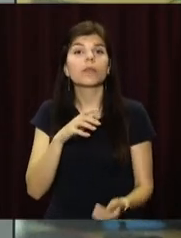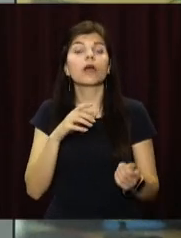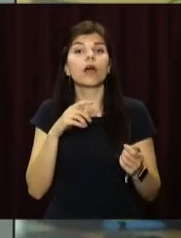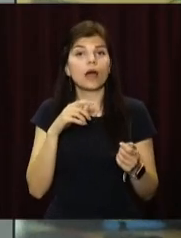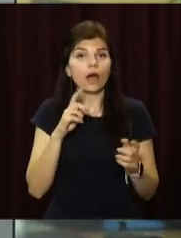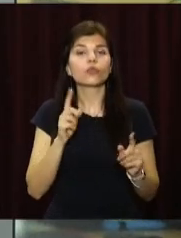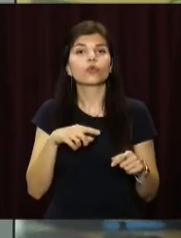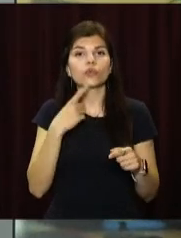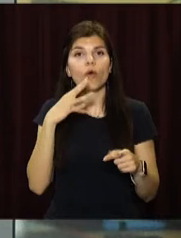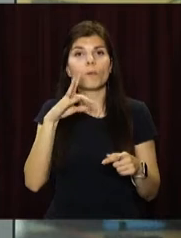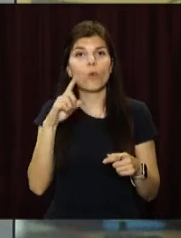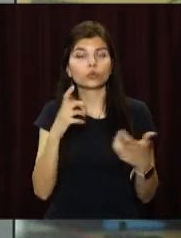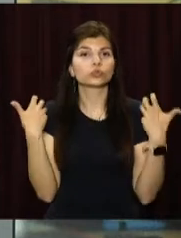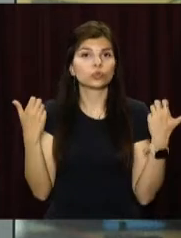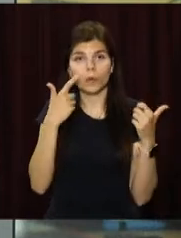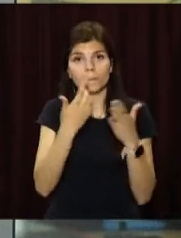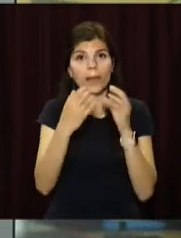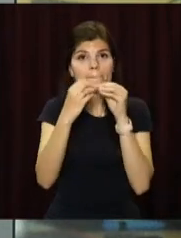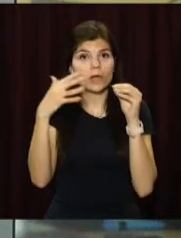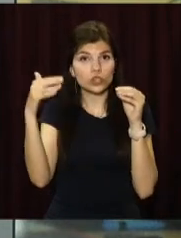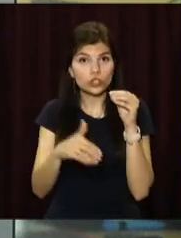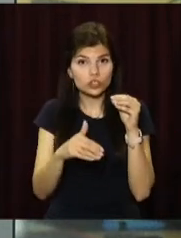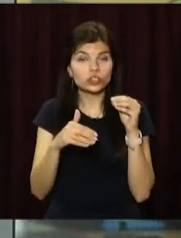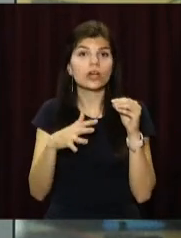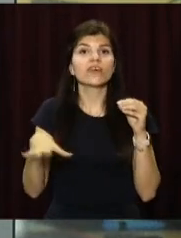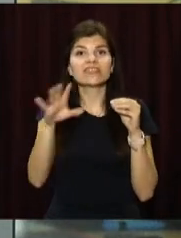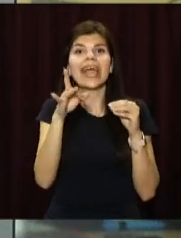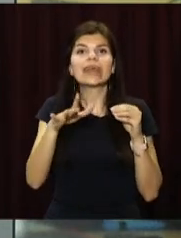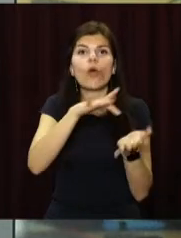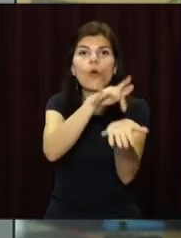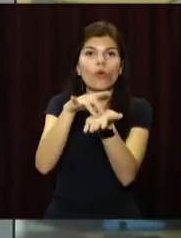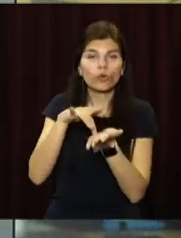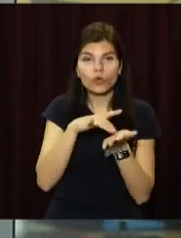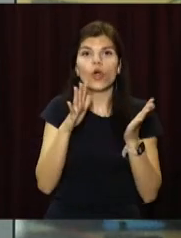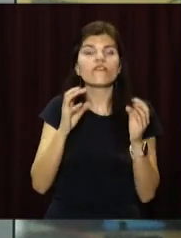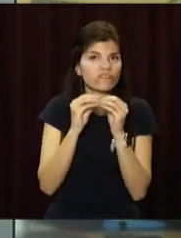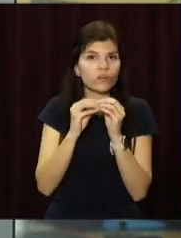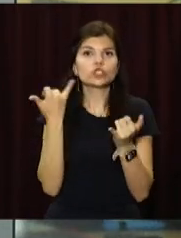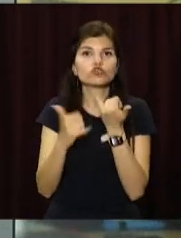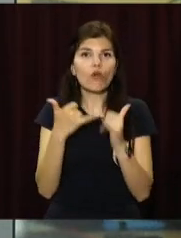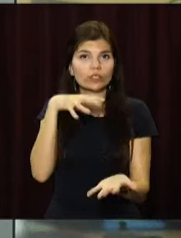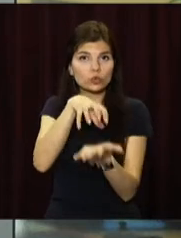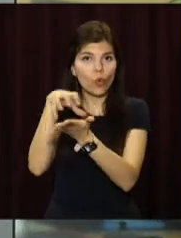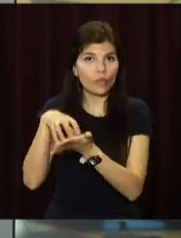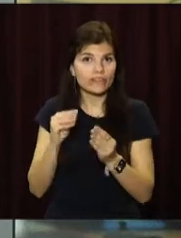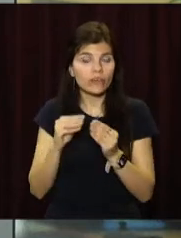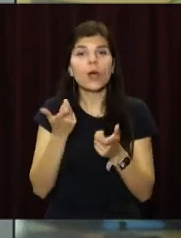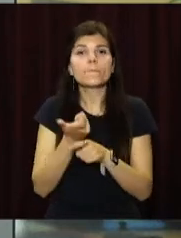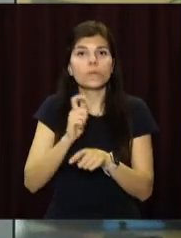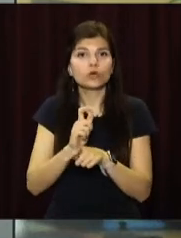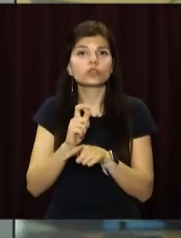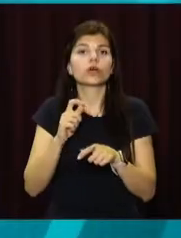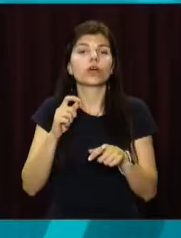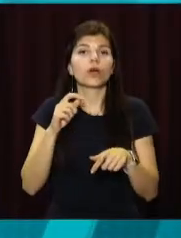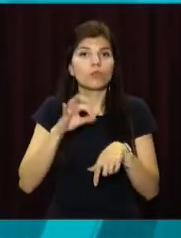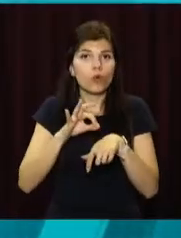тим, повідомляють у МОЗ, одужали майже 15 тисяч. Всі регіони України залишаються у жовтій карантинній зоні. Найбільше хворих